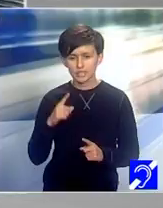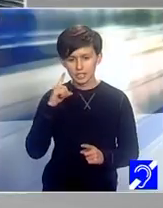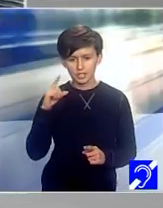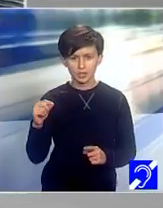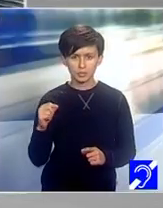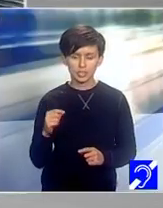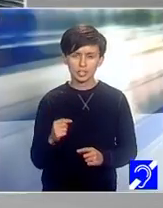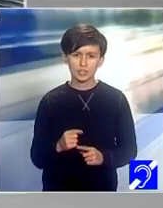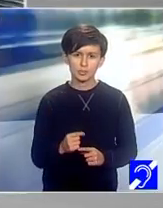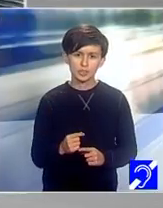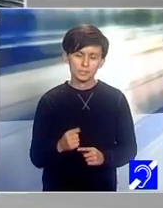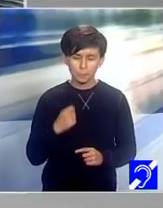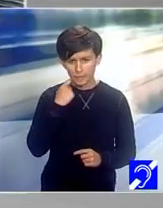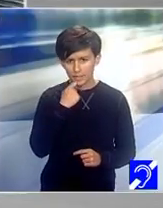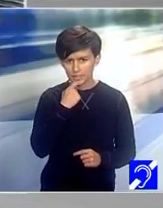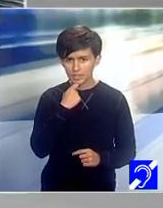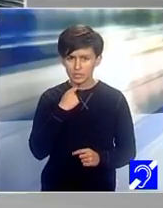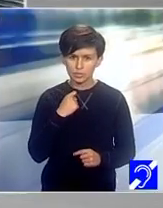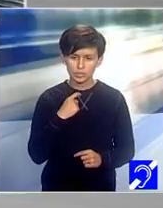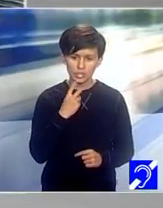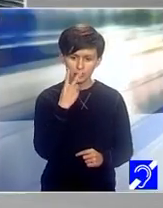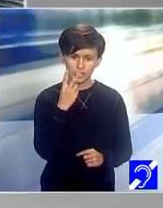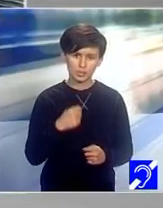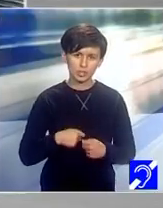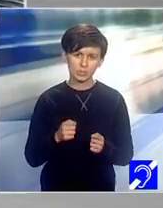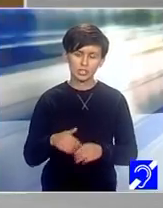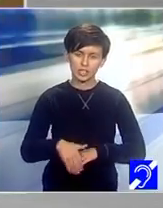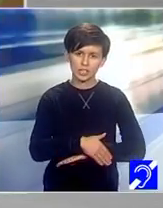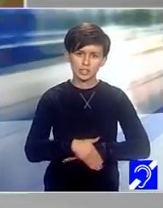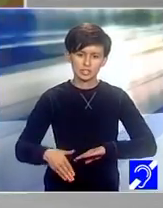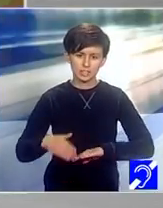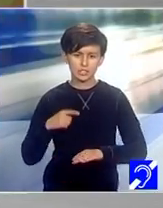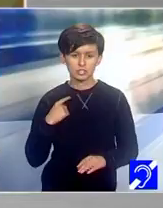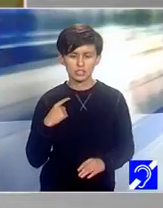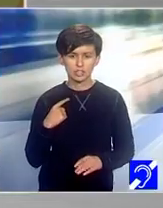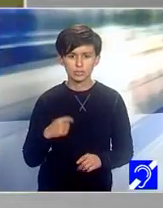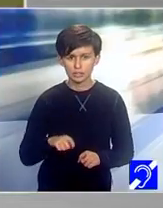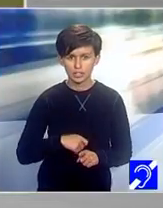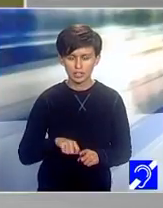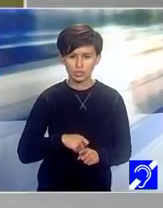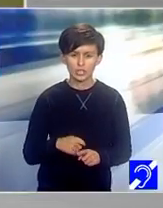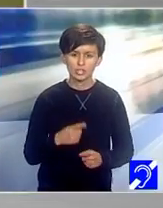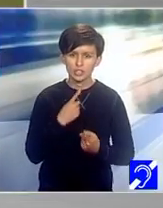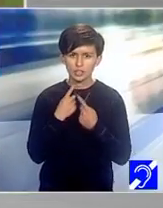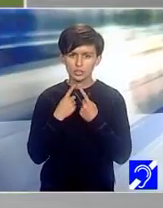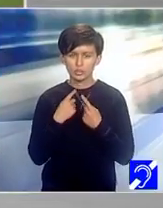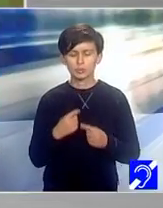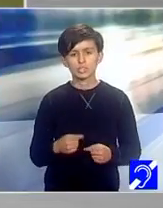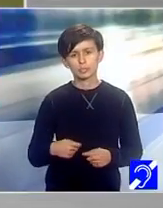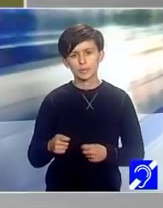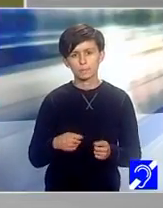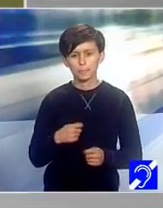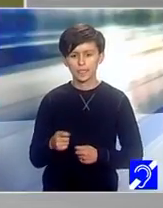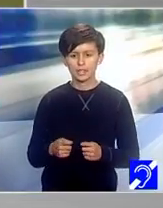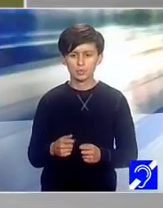că aproape toate străzile din centru sunt reabilitate. Discutăm de Piața Unirii, care a fost unul din proiectele incluse în